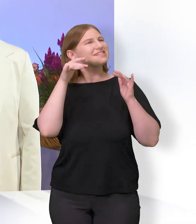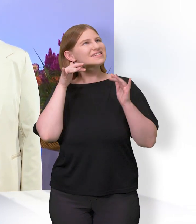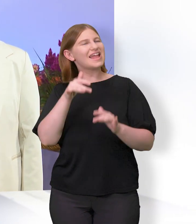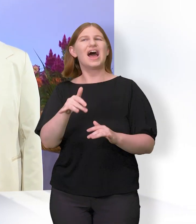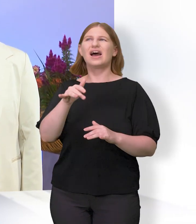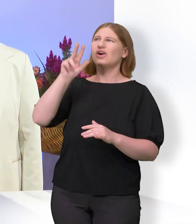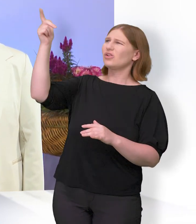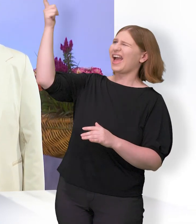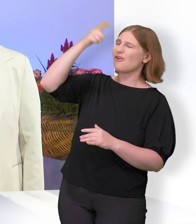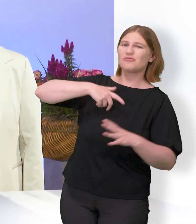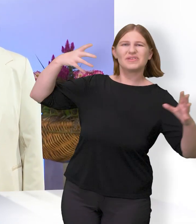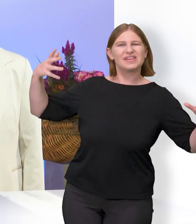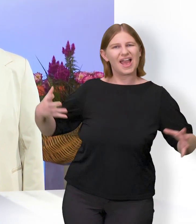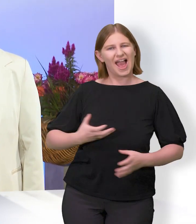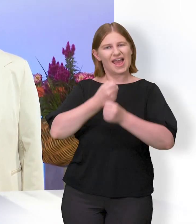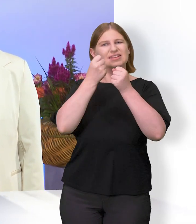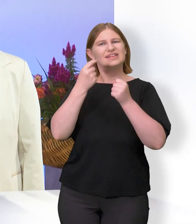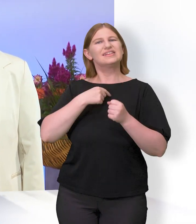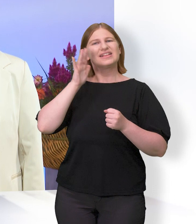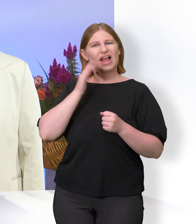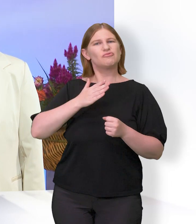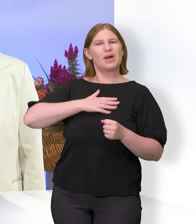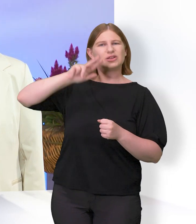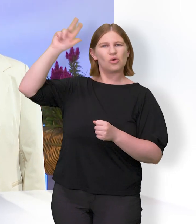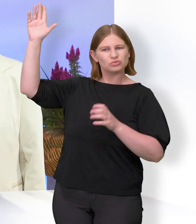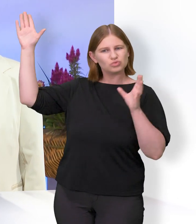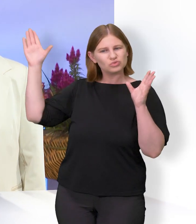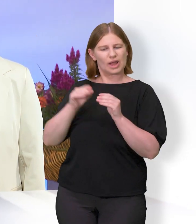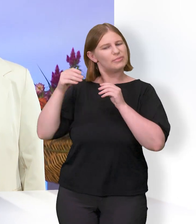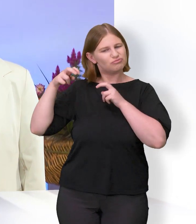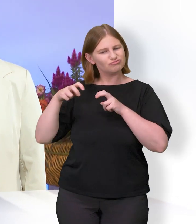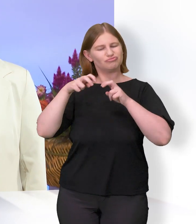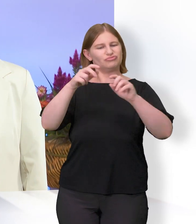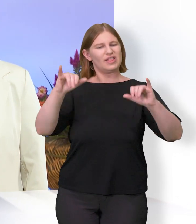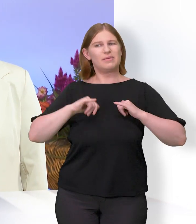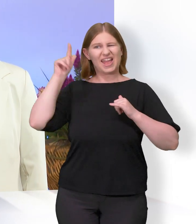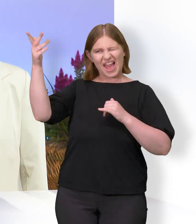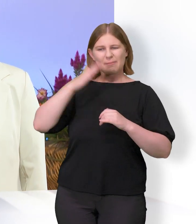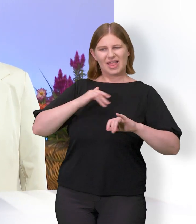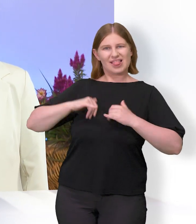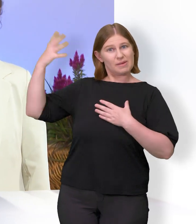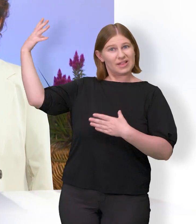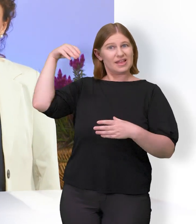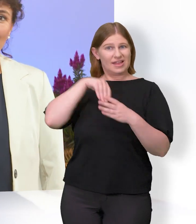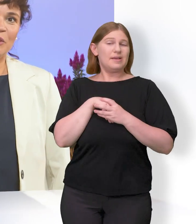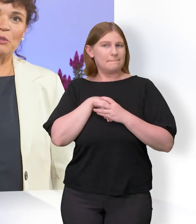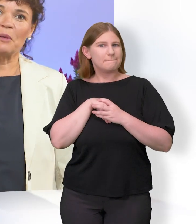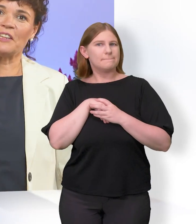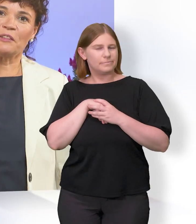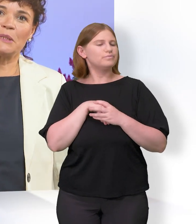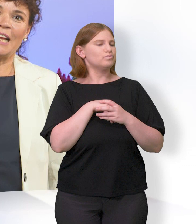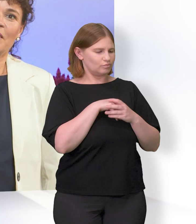mich errettet hat und ich mit meinem Gott zusammen unterwegs bin, dass er in meinem Leben ist. In